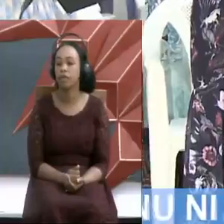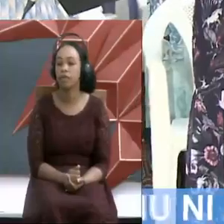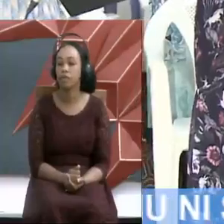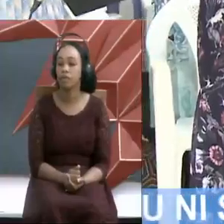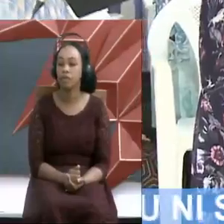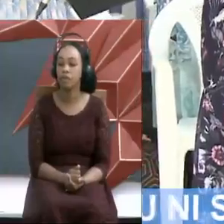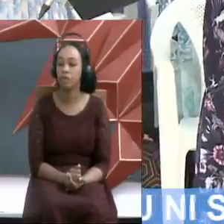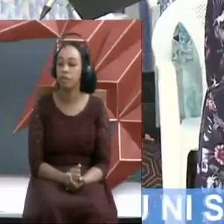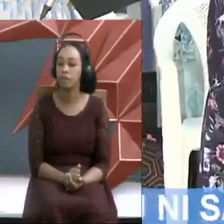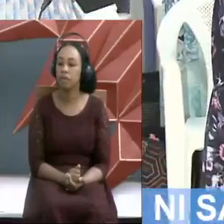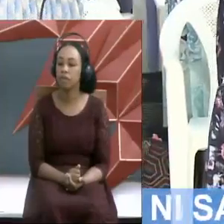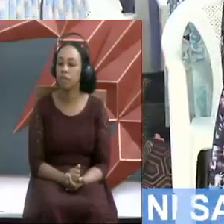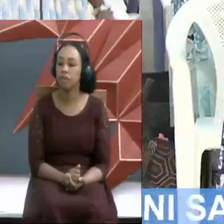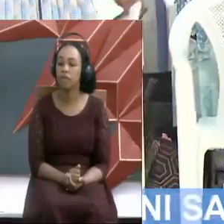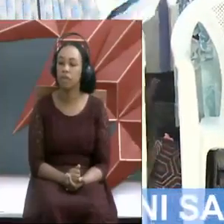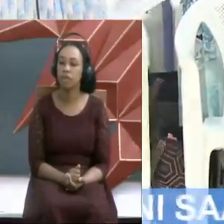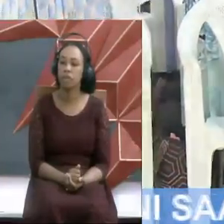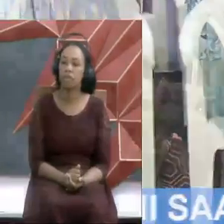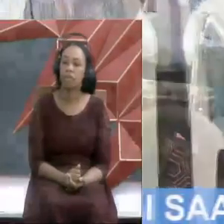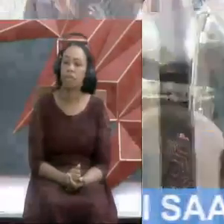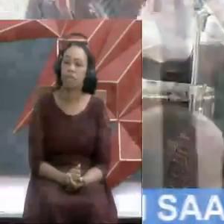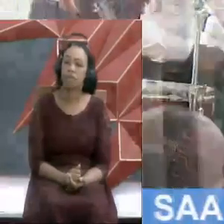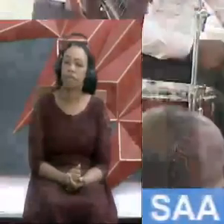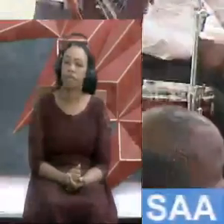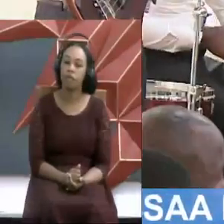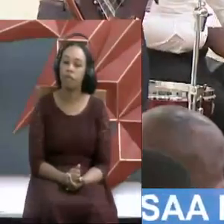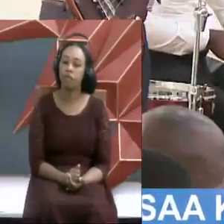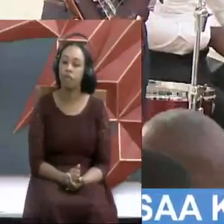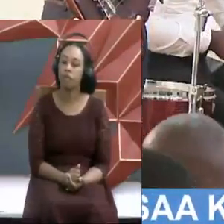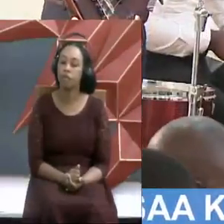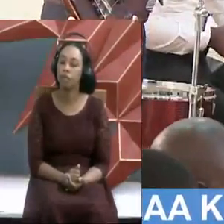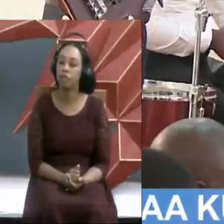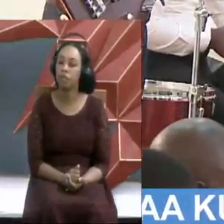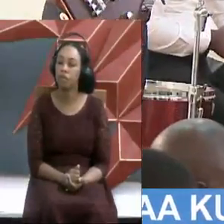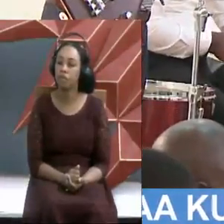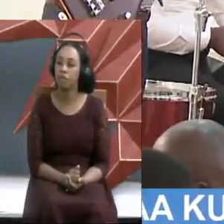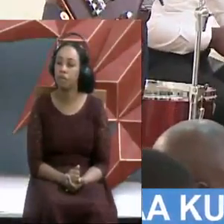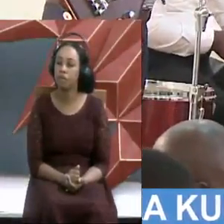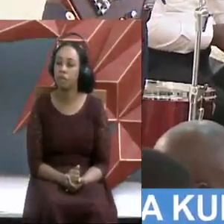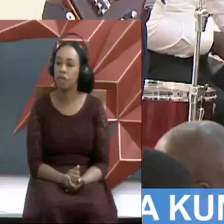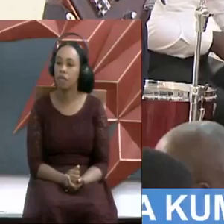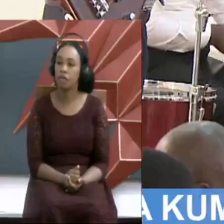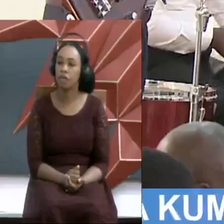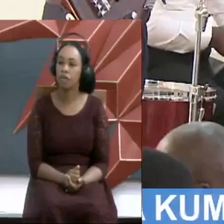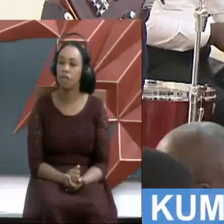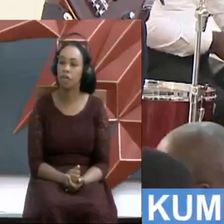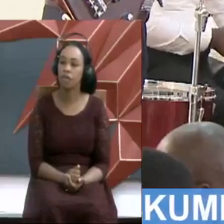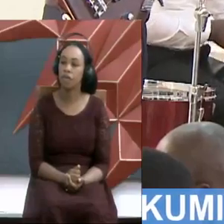Thank you.